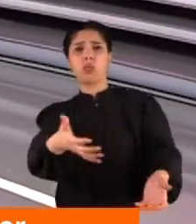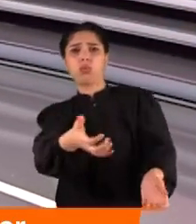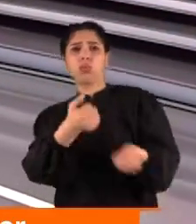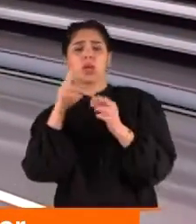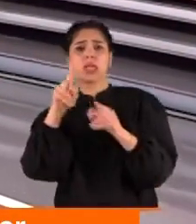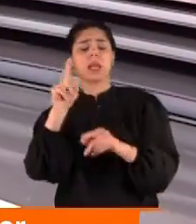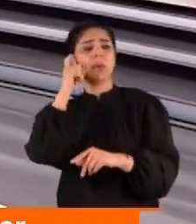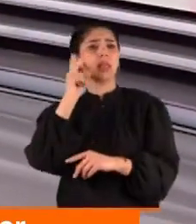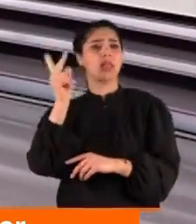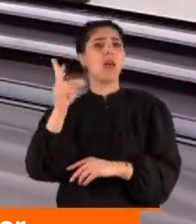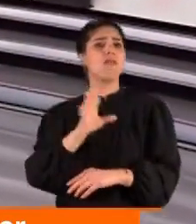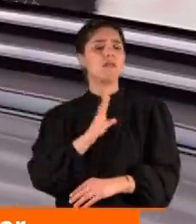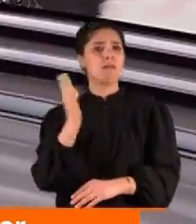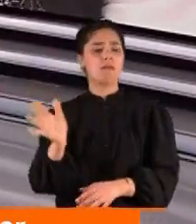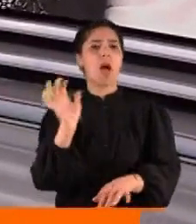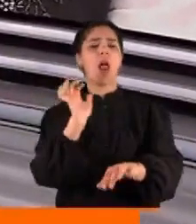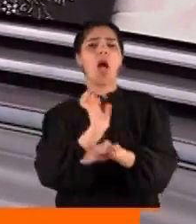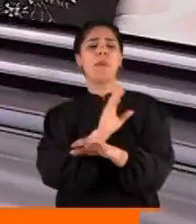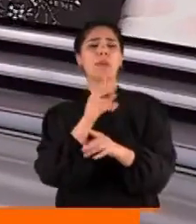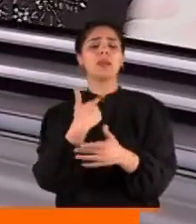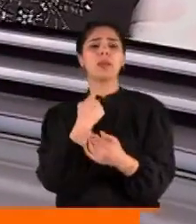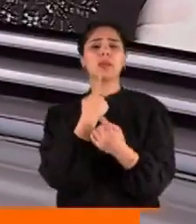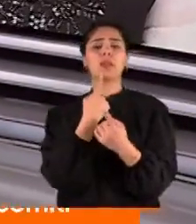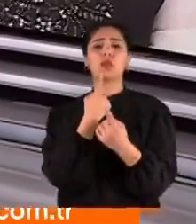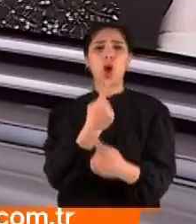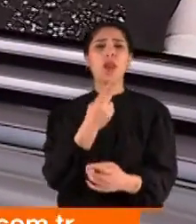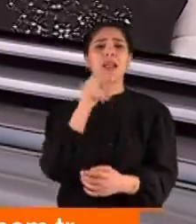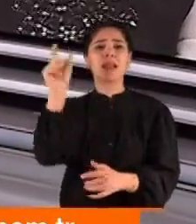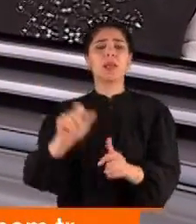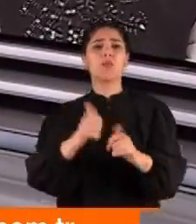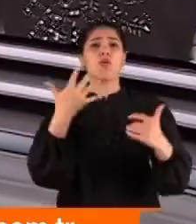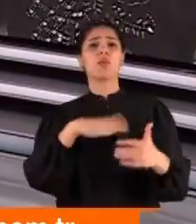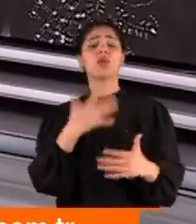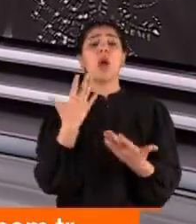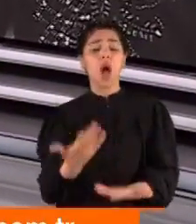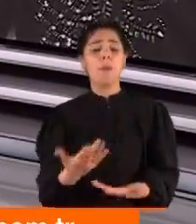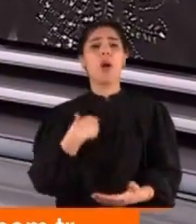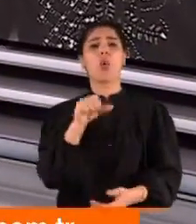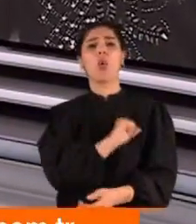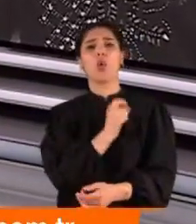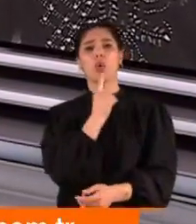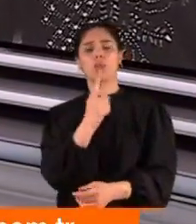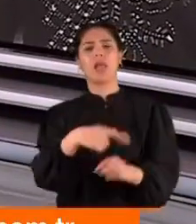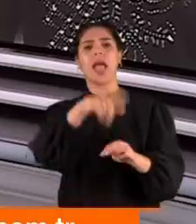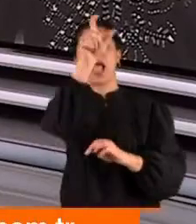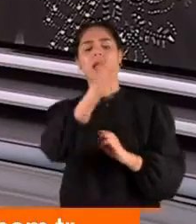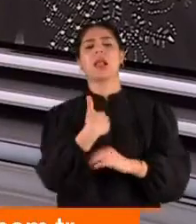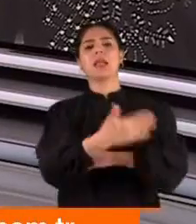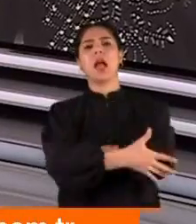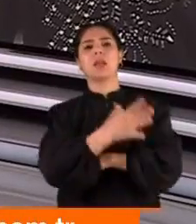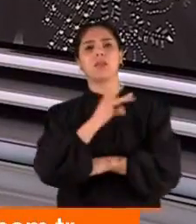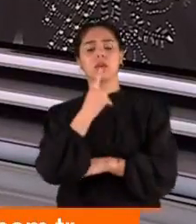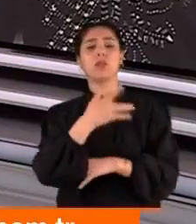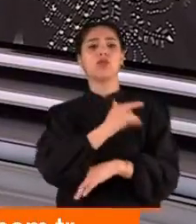gibi kan donduran iddialar vardı Hapis hayatı yaşadığı öğrenilen Kadın boşanmak istiyorum ama korkuyorum diyerek Eğer olan yardım